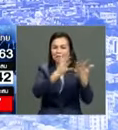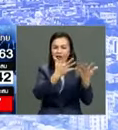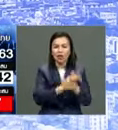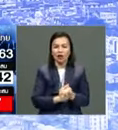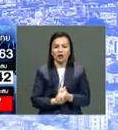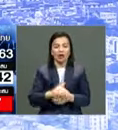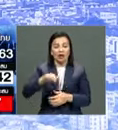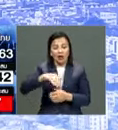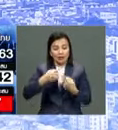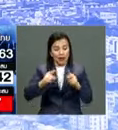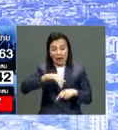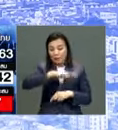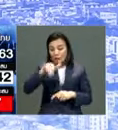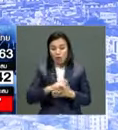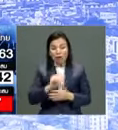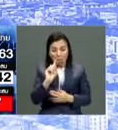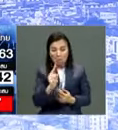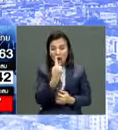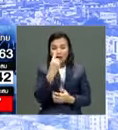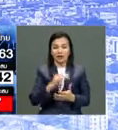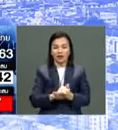แต่ผมนำเบนนะครับในฐานะของโฆษกศปภต้องกราบขออภัยถ้าเกิดเรื่องที่ไม่เรียบร้อยอย่างนี้เกิดขึ้นแต่เรายังใหม่กันทั้ง3